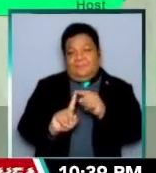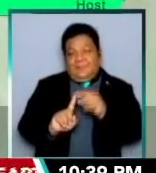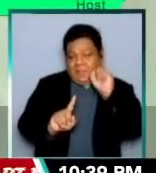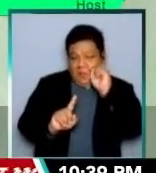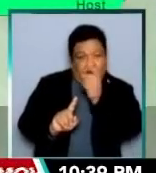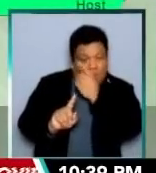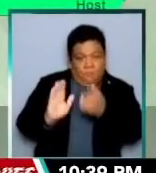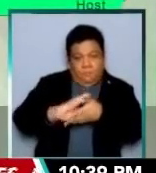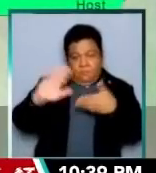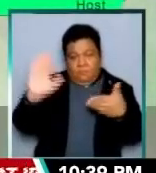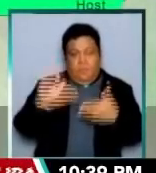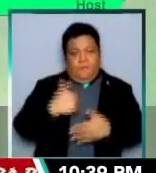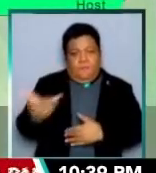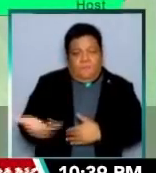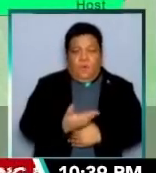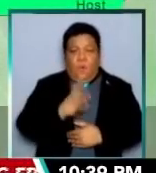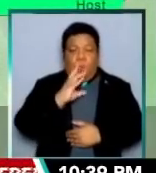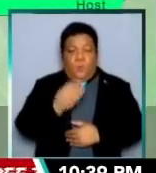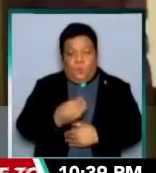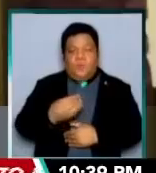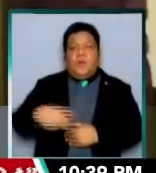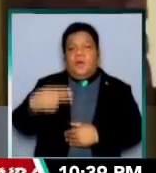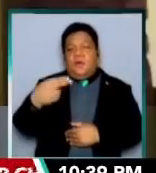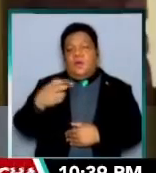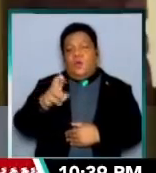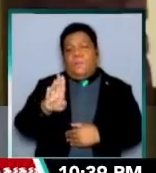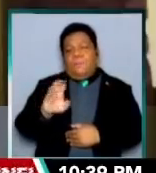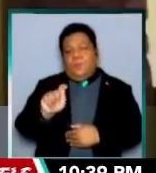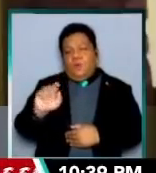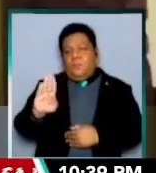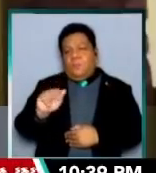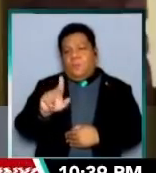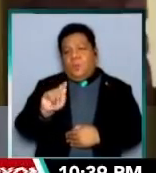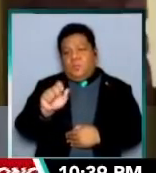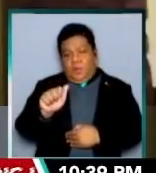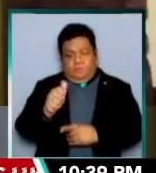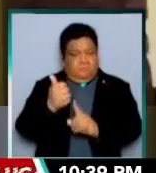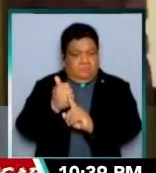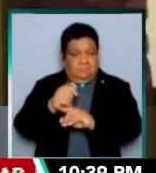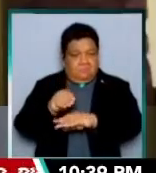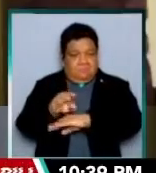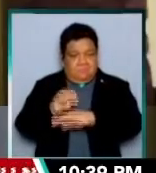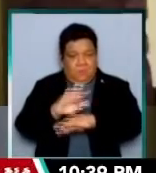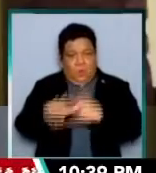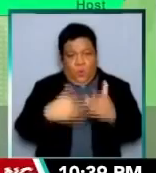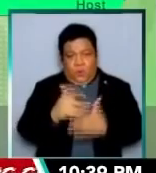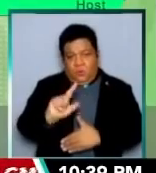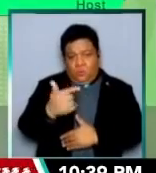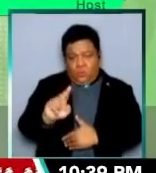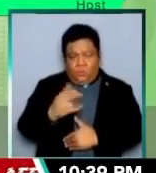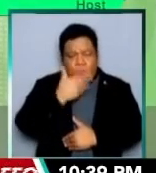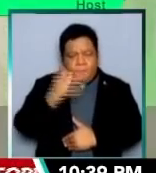Sara Duterte ang senatorial aspirant na si Herbert Bautista. Payo ni Bautista sa mga LGU, hanapin daw kung ano ang